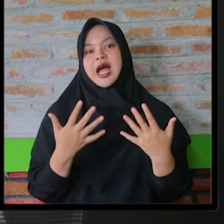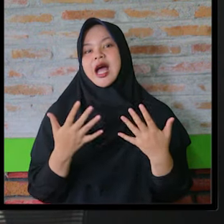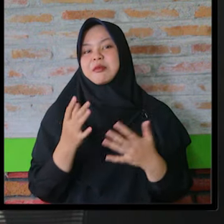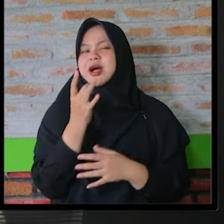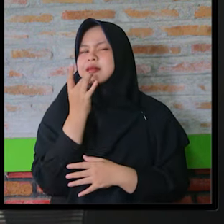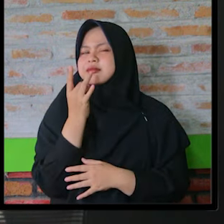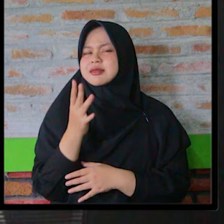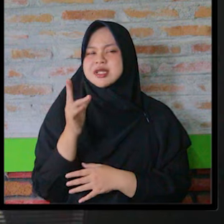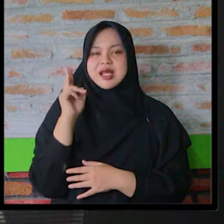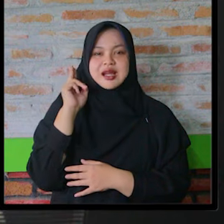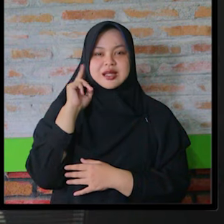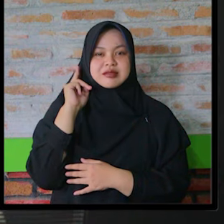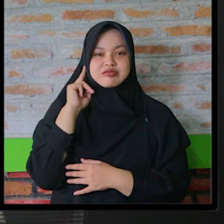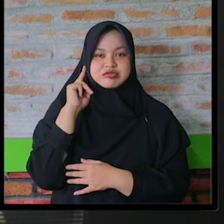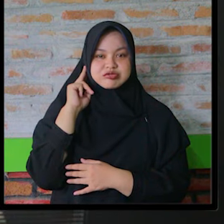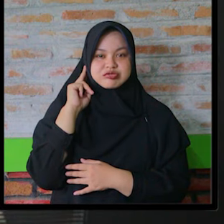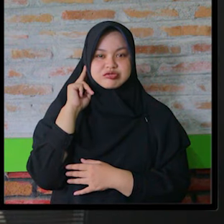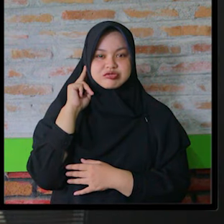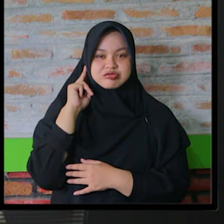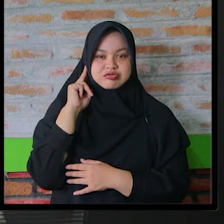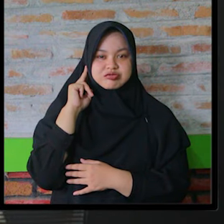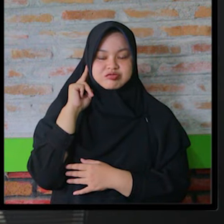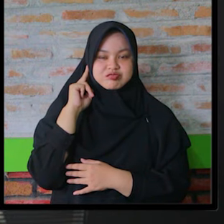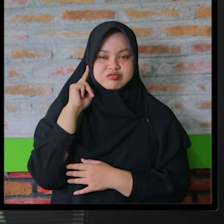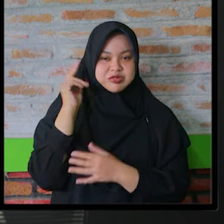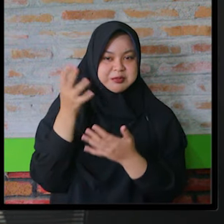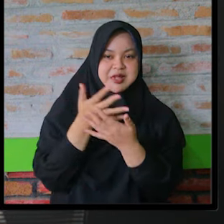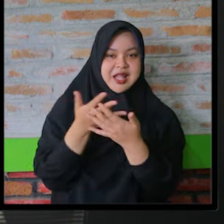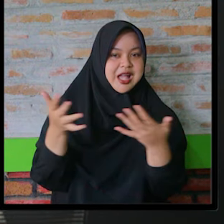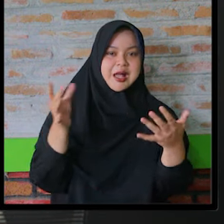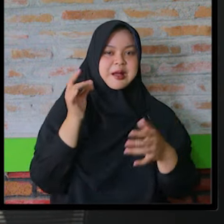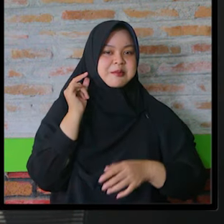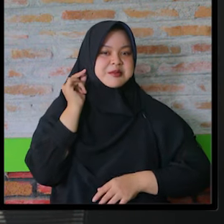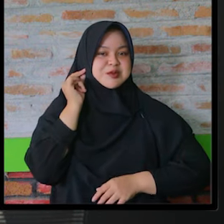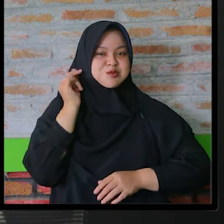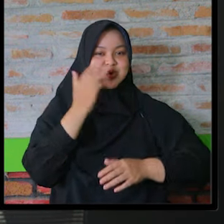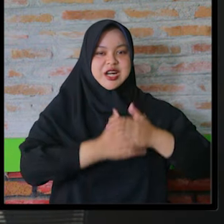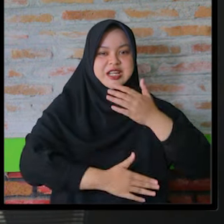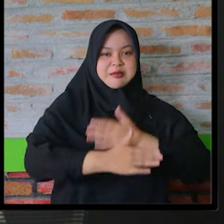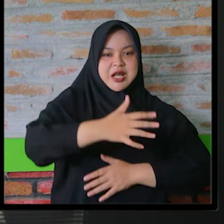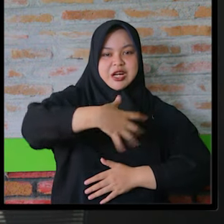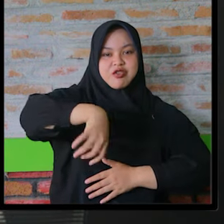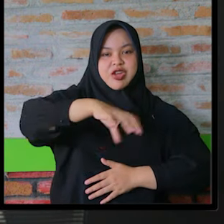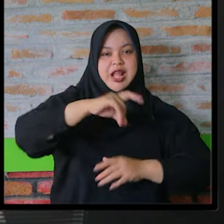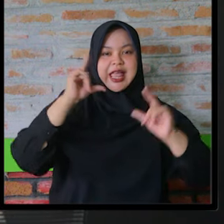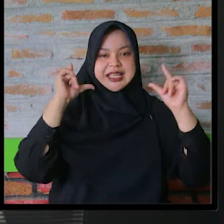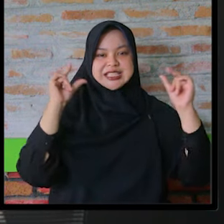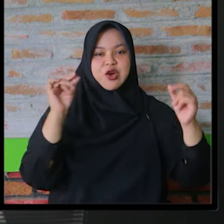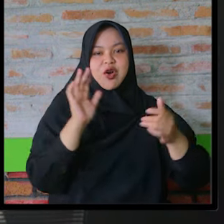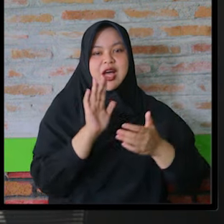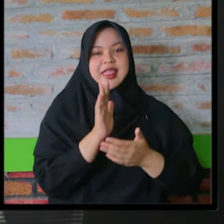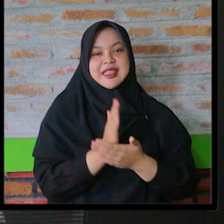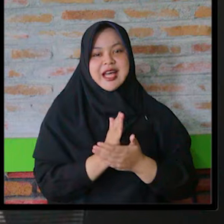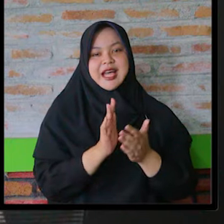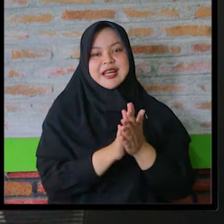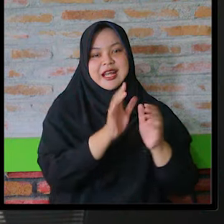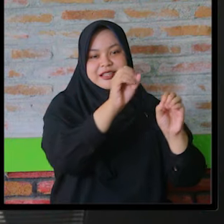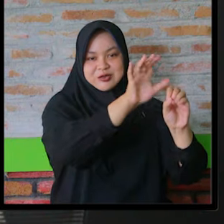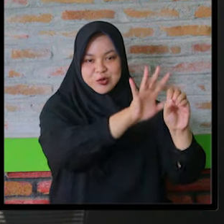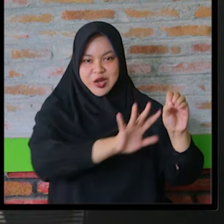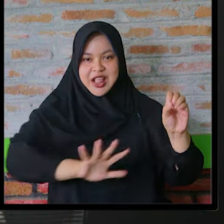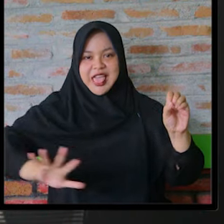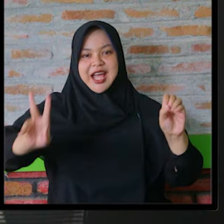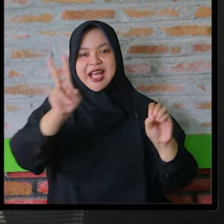pesan ibu kepada para perempuan di fabel nih baik di wilayah Jawa Tengah maupun di Indonesia begitu Bu